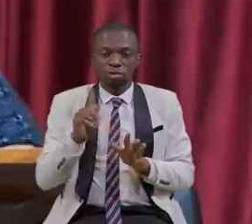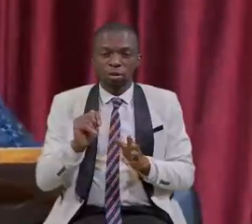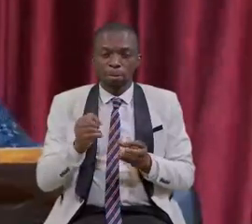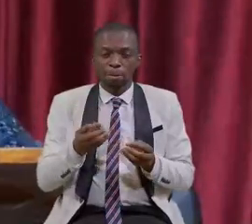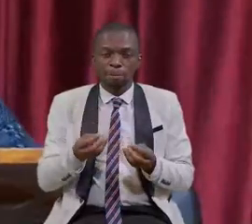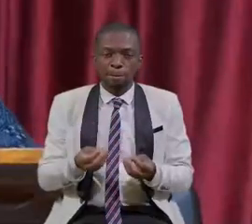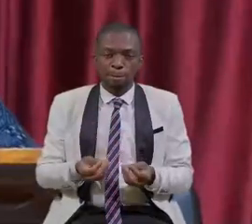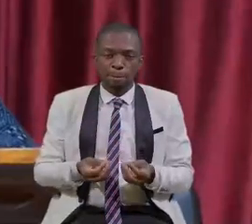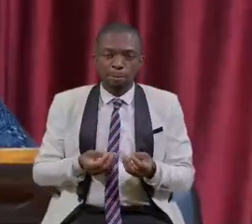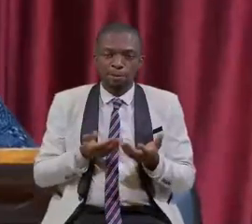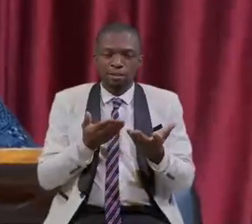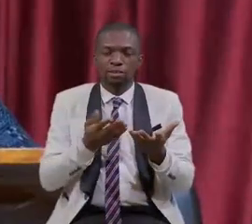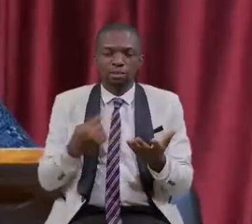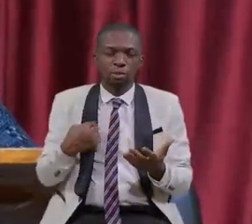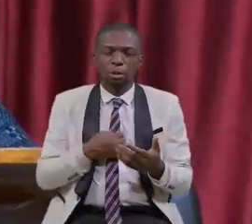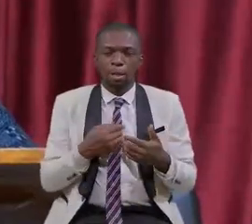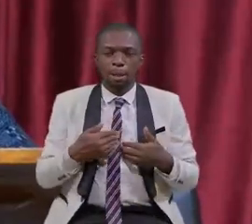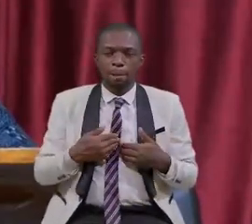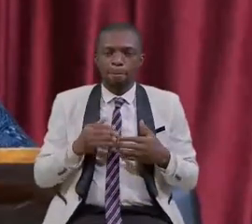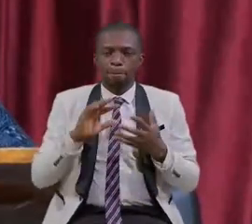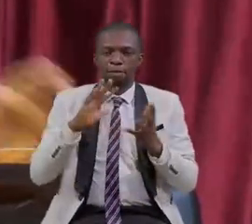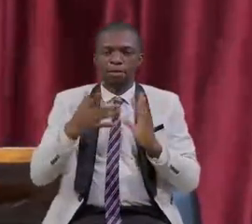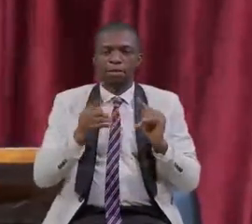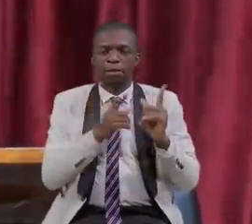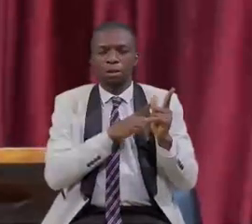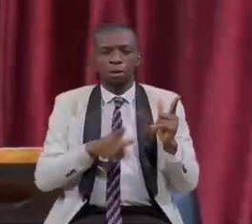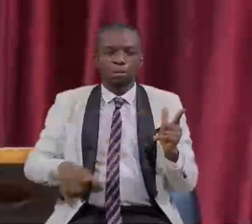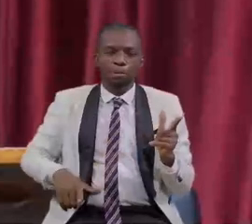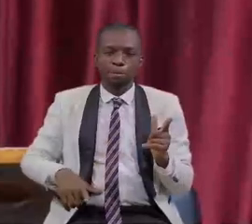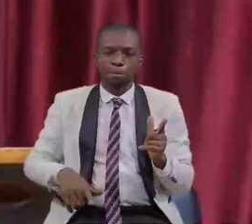nous allons voir la présentation que nous avons devant le Seigneur.